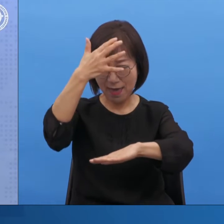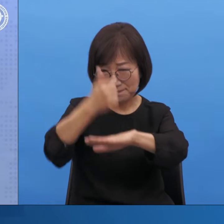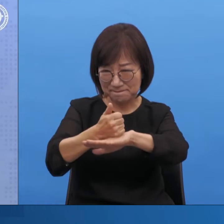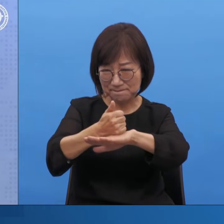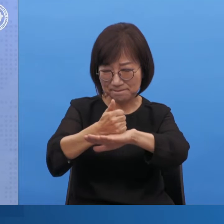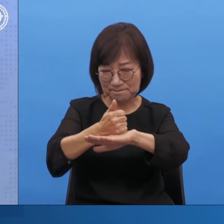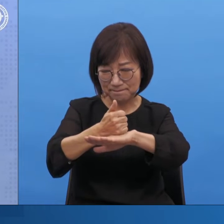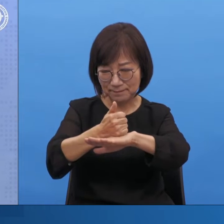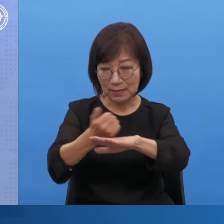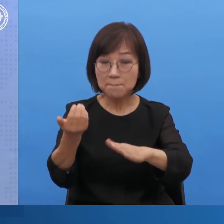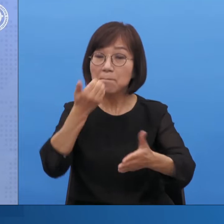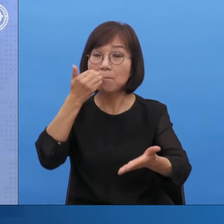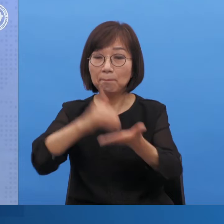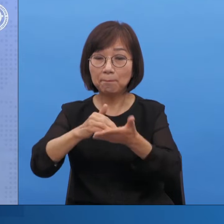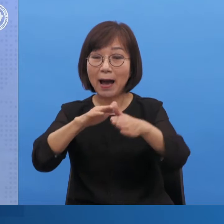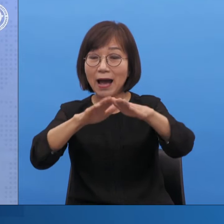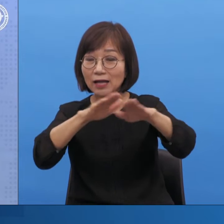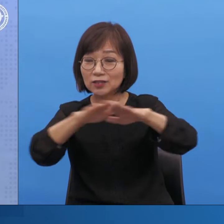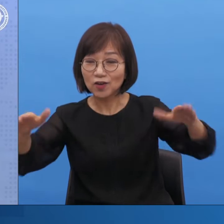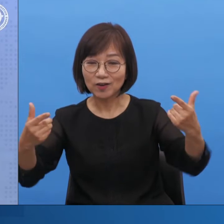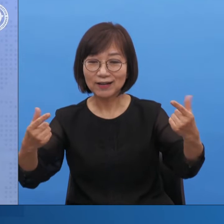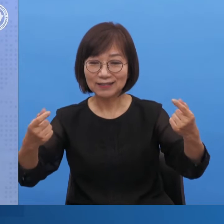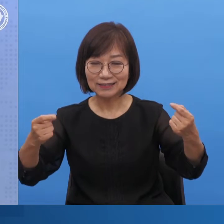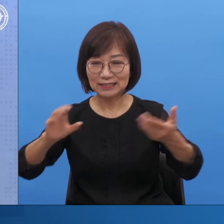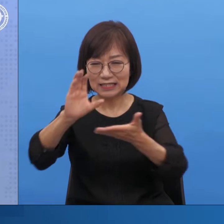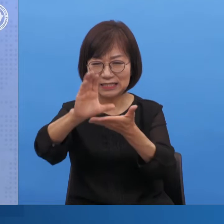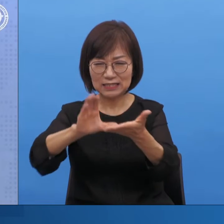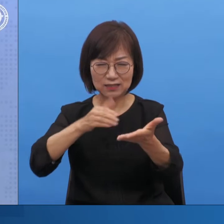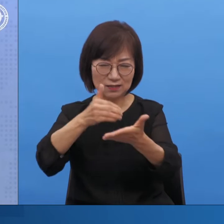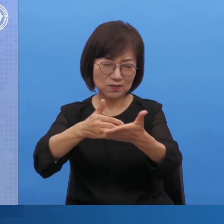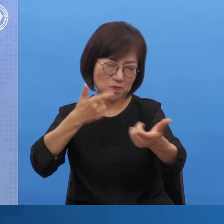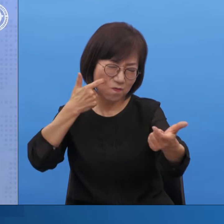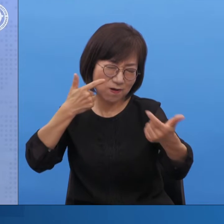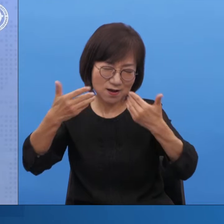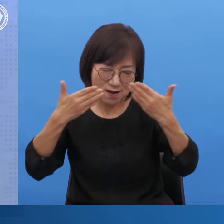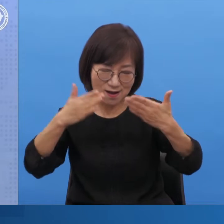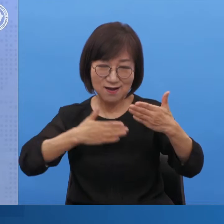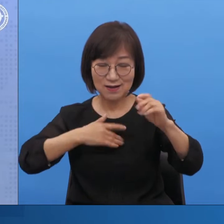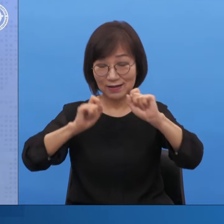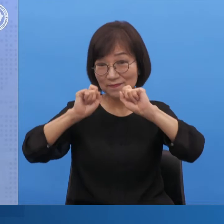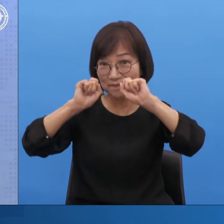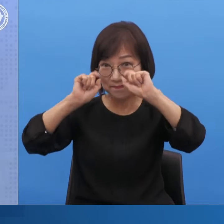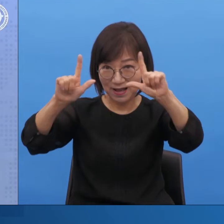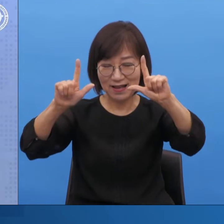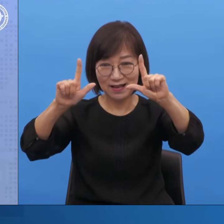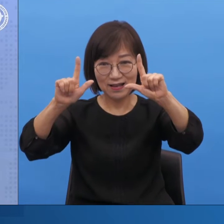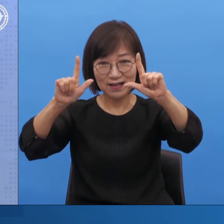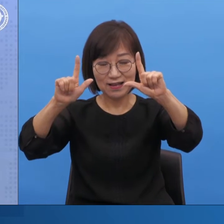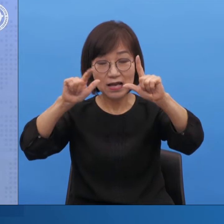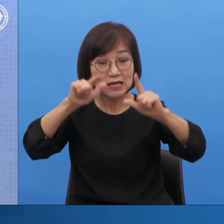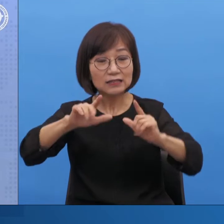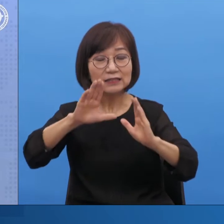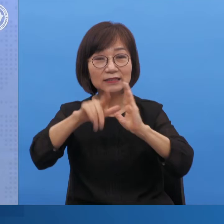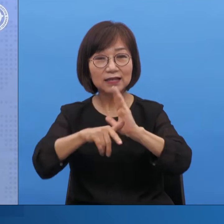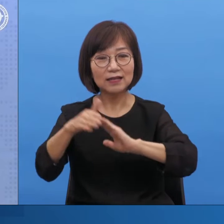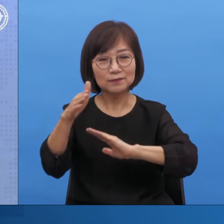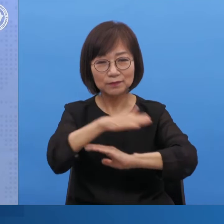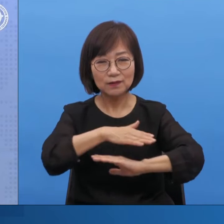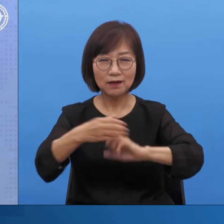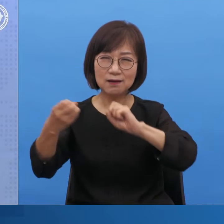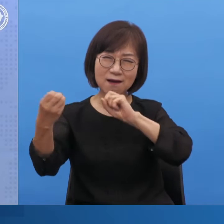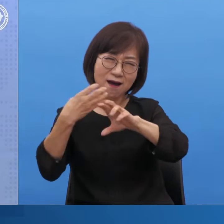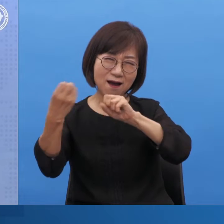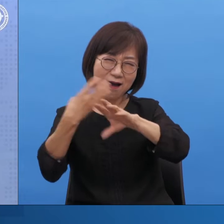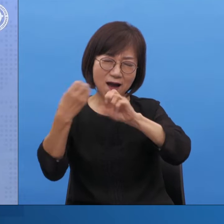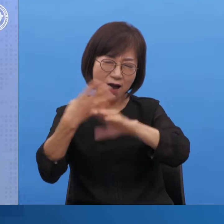I laid down the foundation, the rock of Jesus Christ in my life. 그때부터 진짜입니다. 계속 응답 왔어요. And I'm